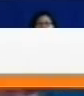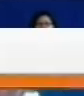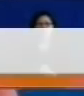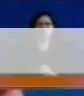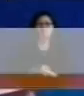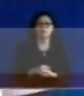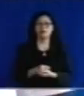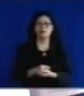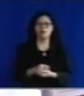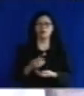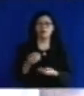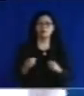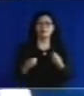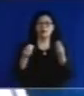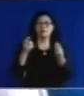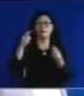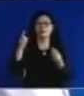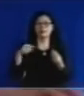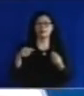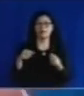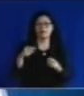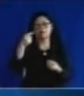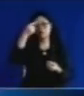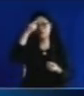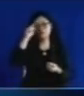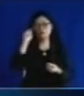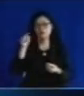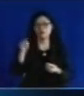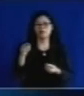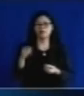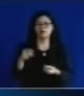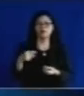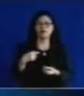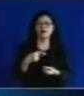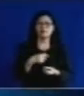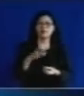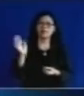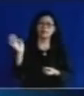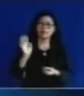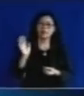pendapatan daerah kita? Untuk itu kami tidak akan menaikkan tarif, tidak. Karena kita